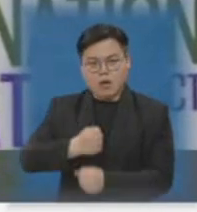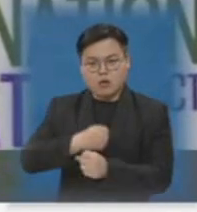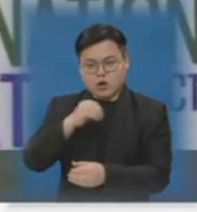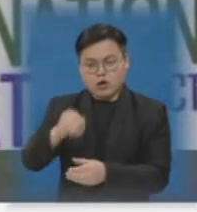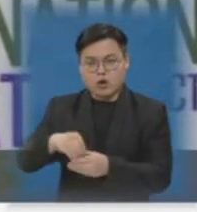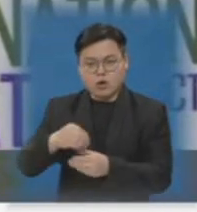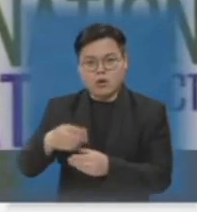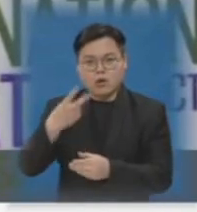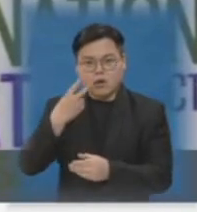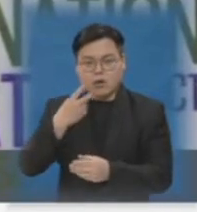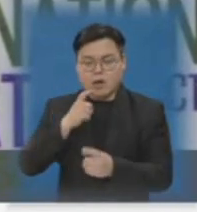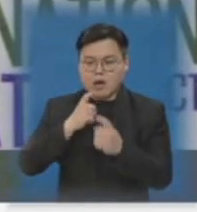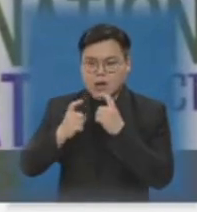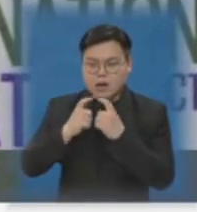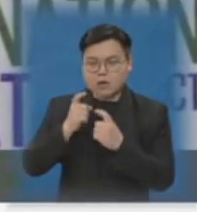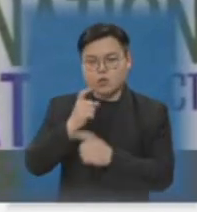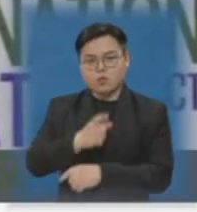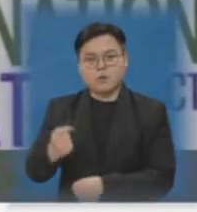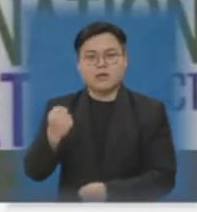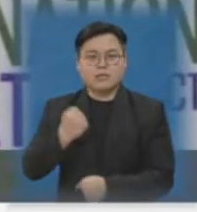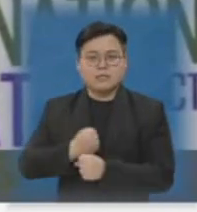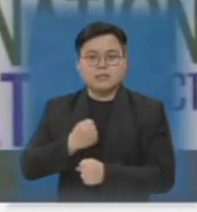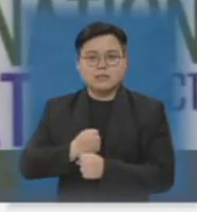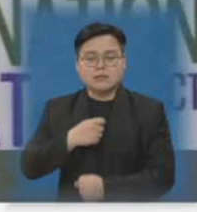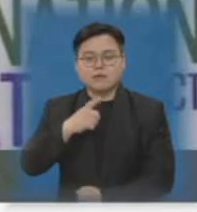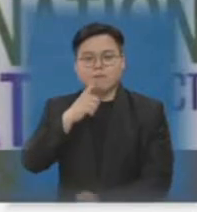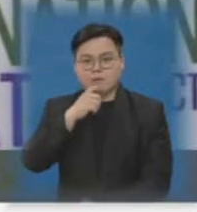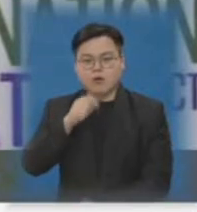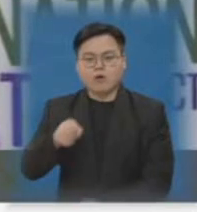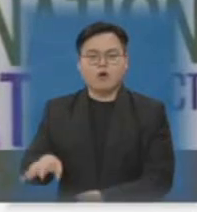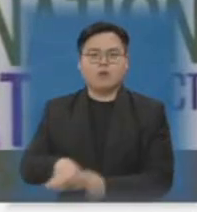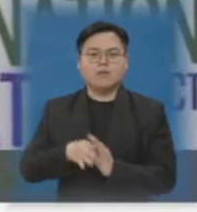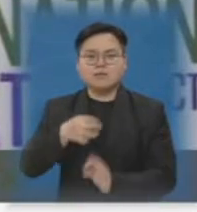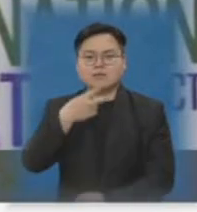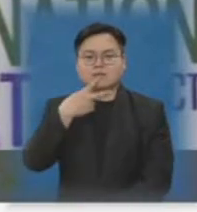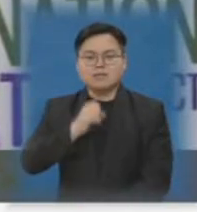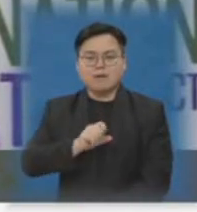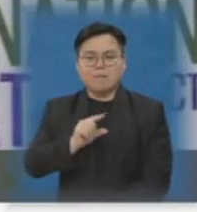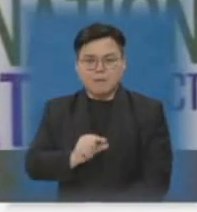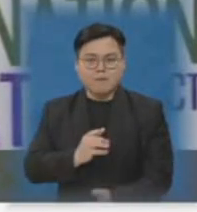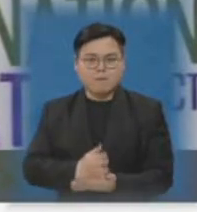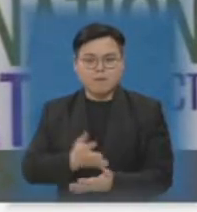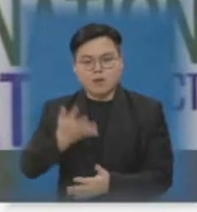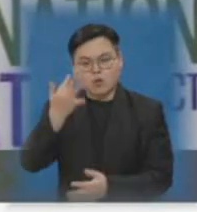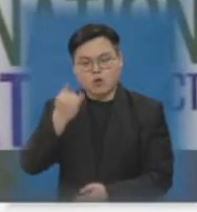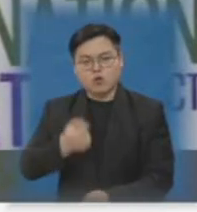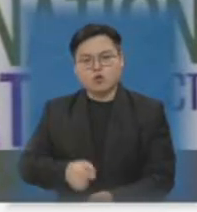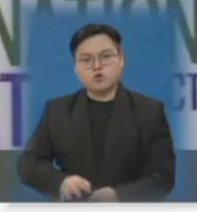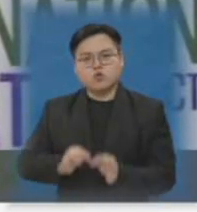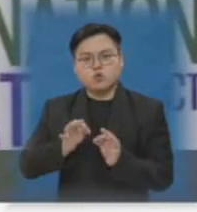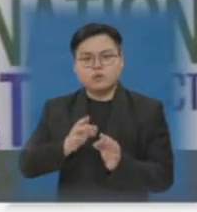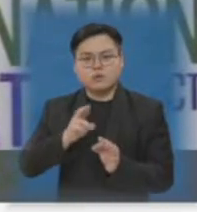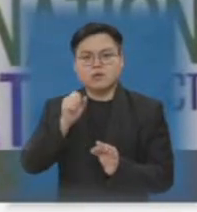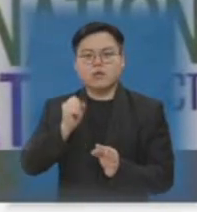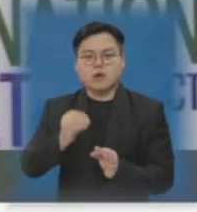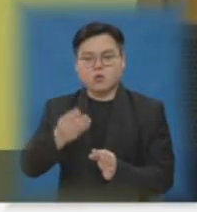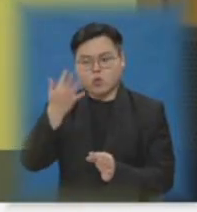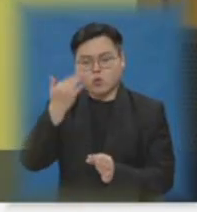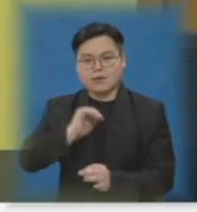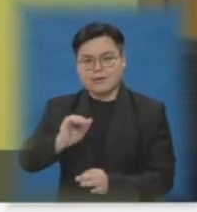нүүр тулж харьцдаг хүмүүс байдаг. Тэгэхээр бас үүнтэй холбоотойгоор цалин хангамжийнх нь асуудлыг ч гэсэндэ зохистой байлгасна арга хэмжээг